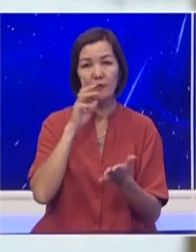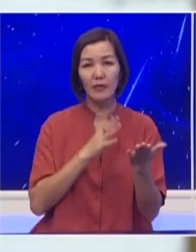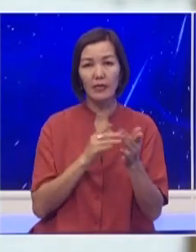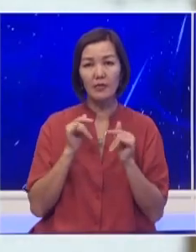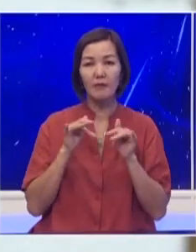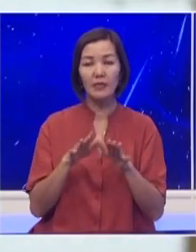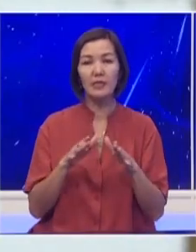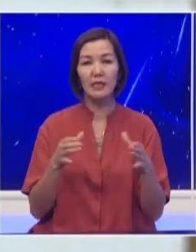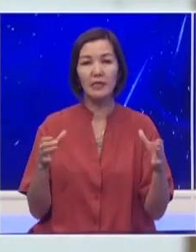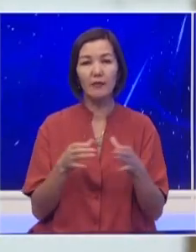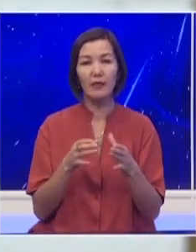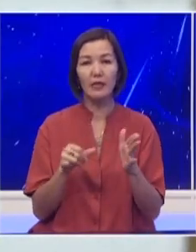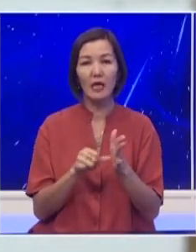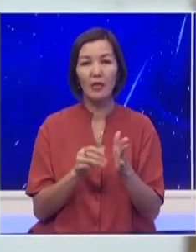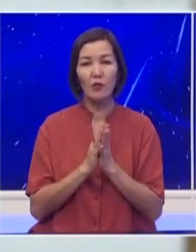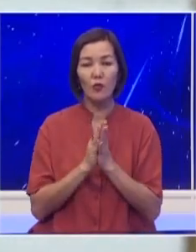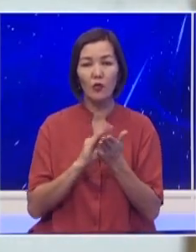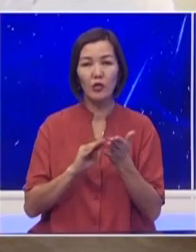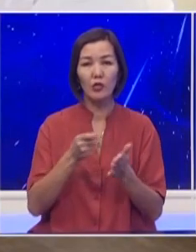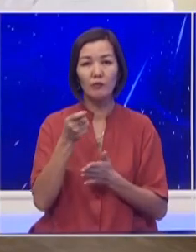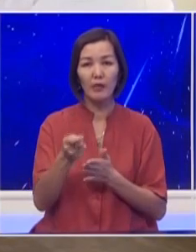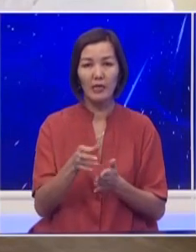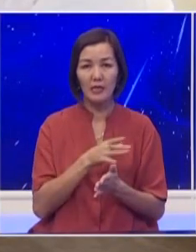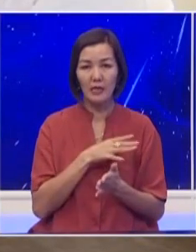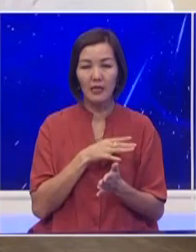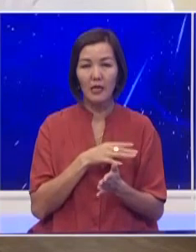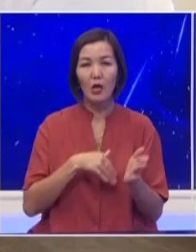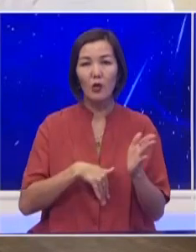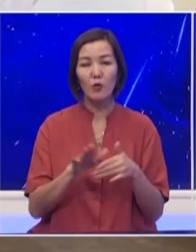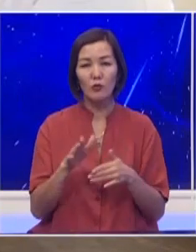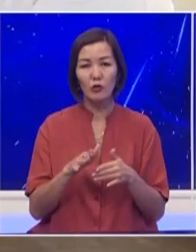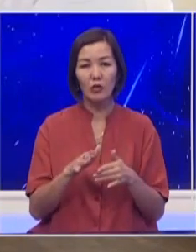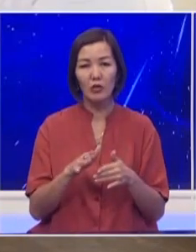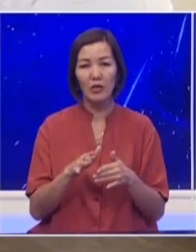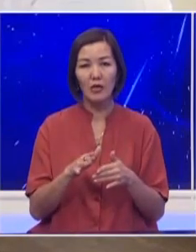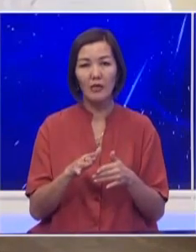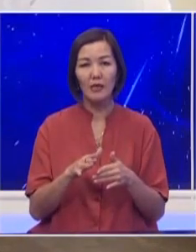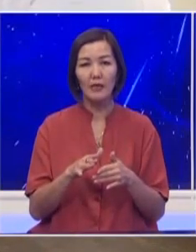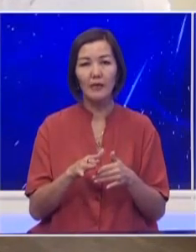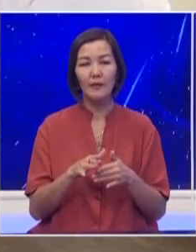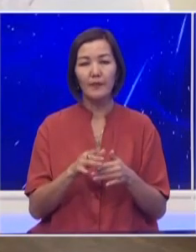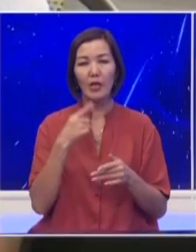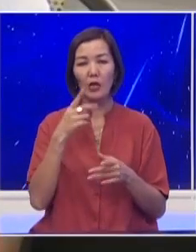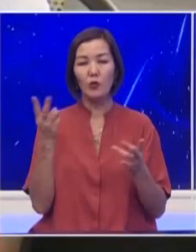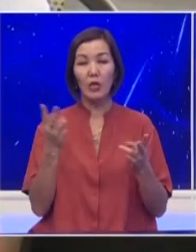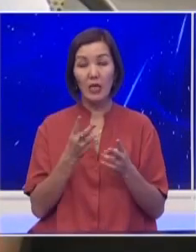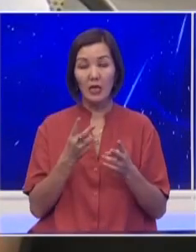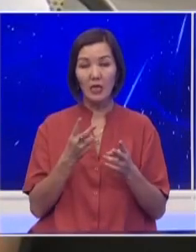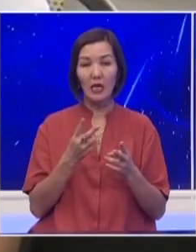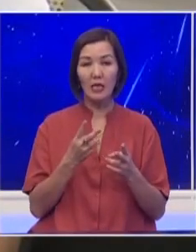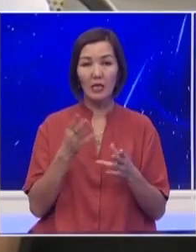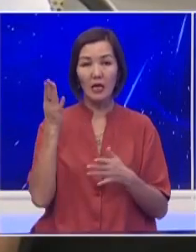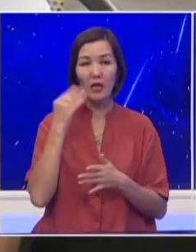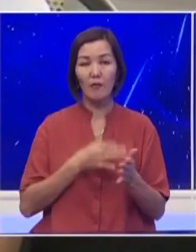істері департаментіне 6 өтініш беріліпті. Бұл жақсы көрсеткіш дейді департамент қызметкерлері. Айта кетейік, осыған дейін